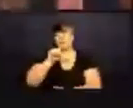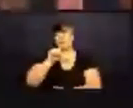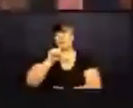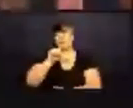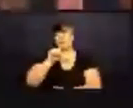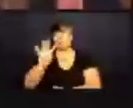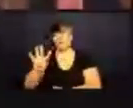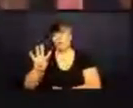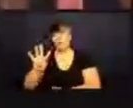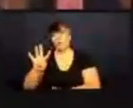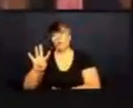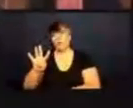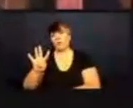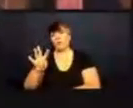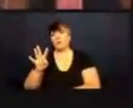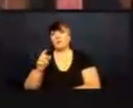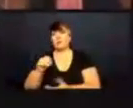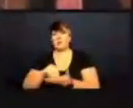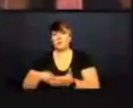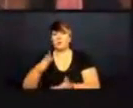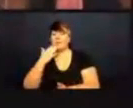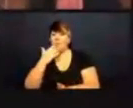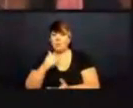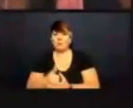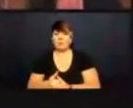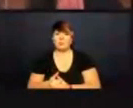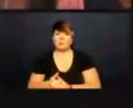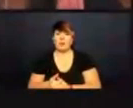asilimia 34 ni wanafunzi wa rangi.